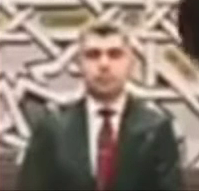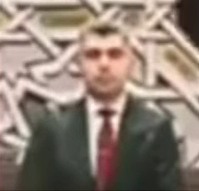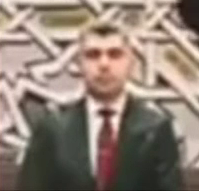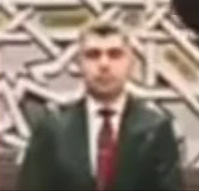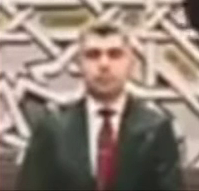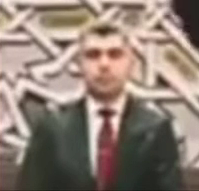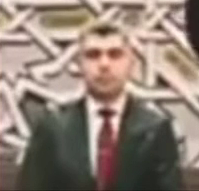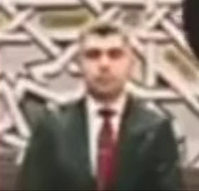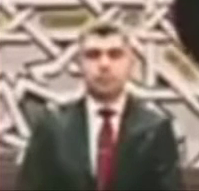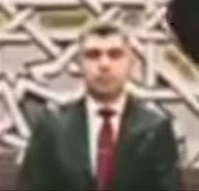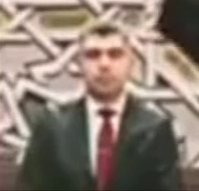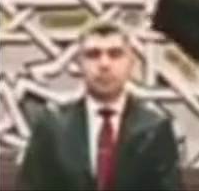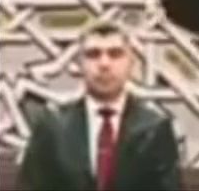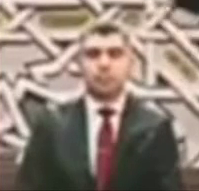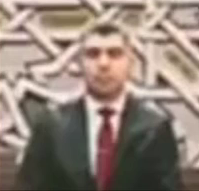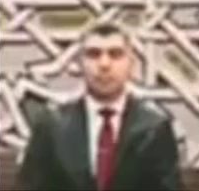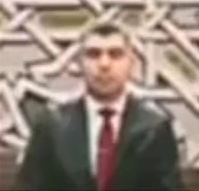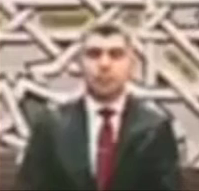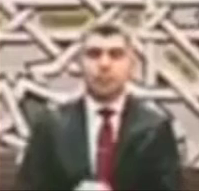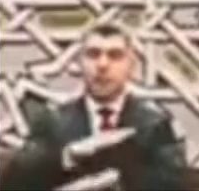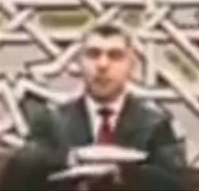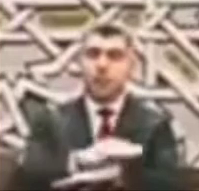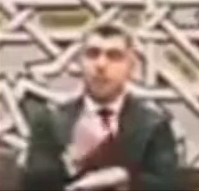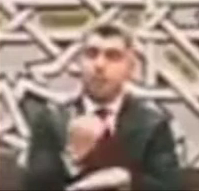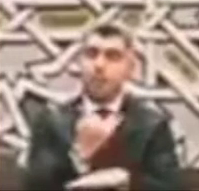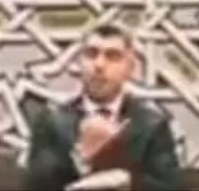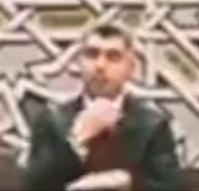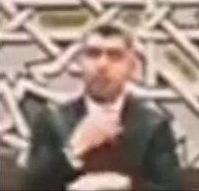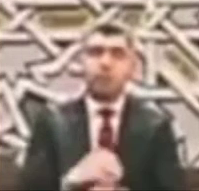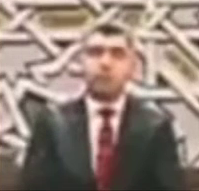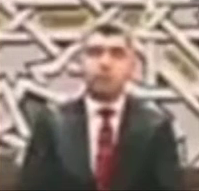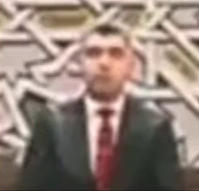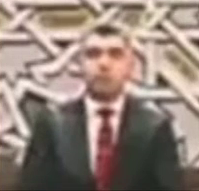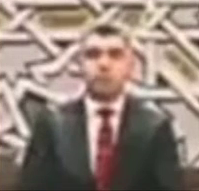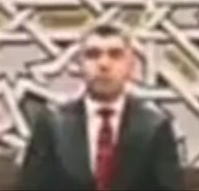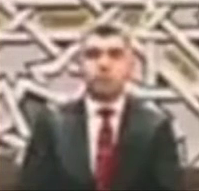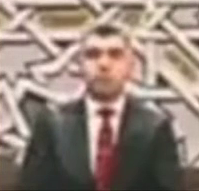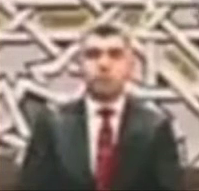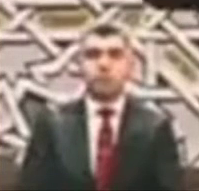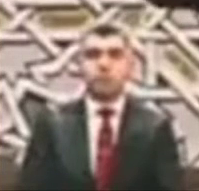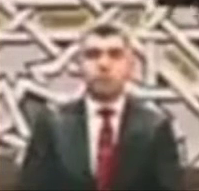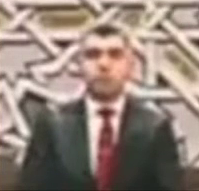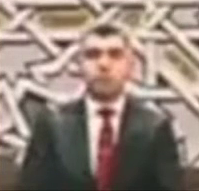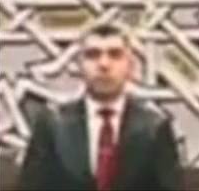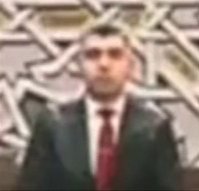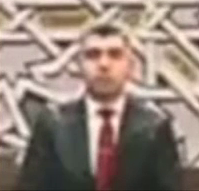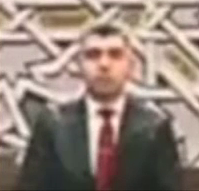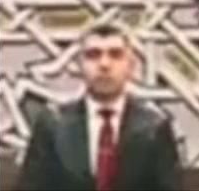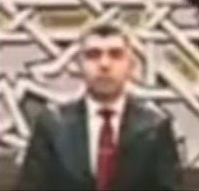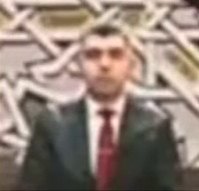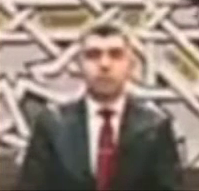اشوف ابقى تغوت حتى الغدا غير بشوي عليك ابقى تغوت حتى الغدا. راه